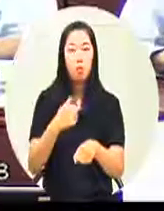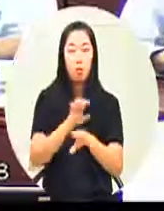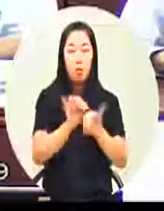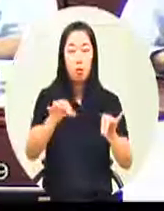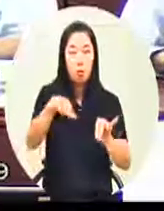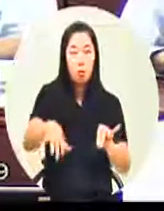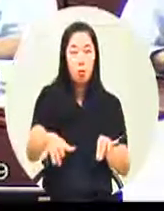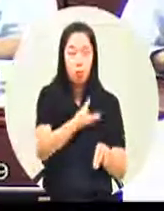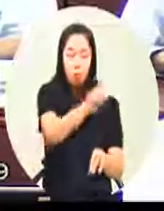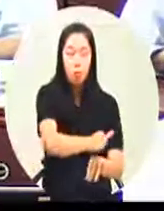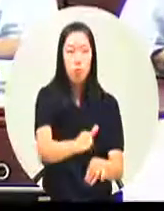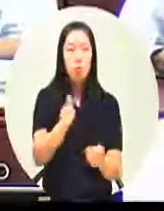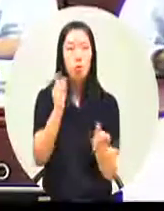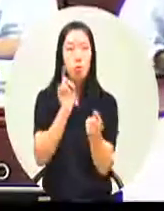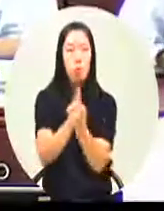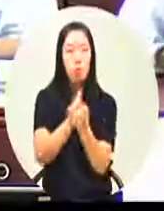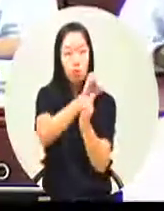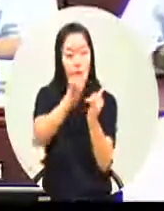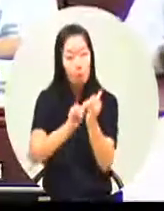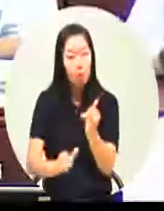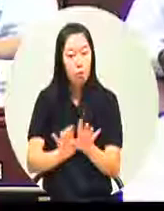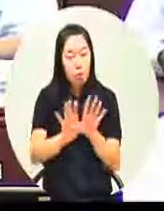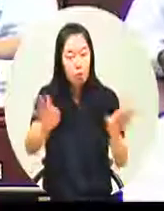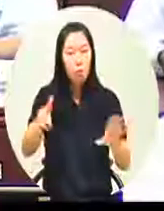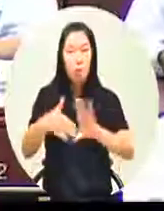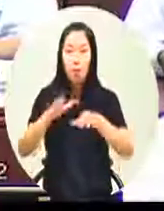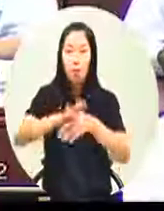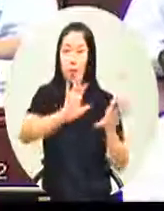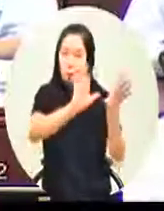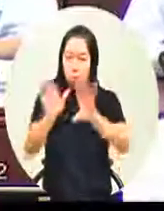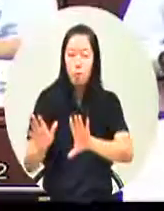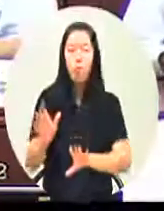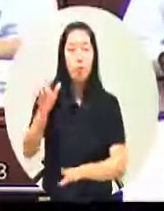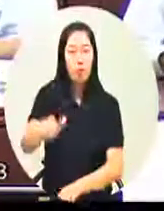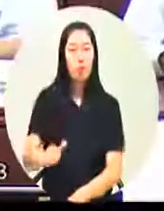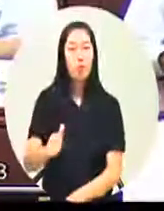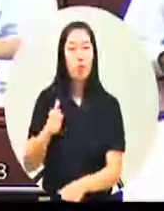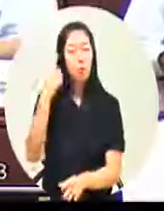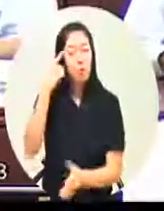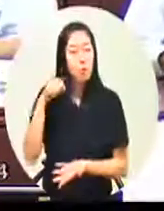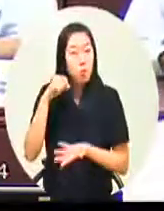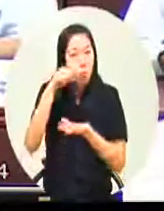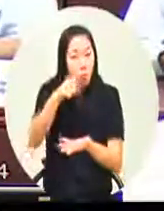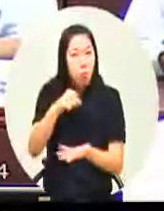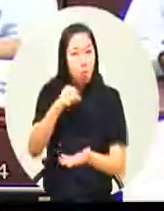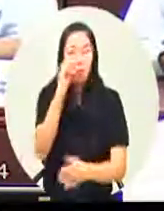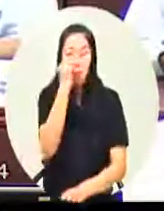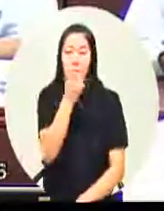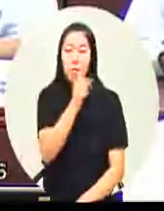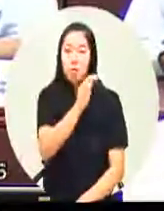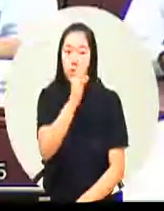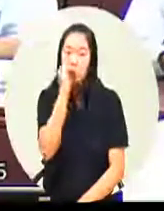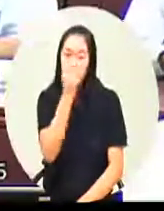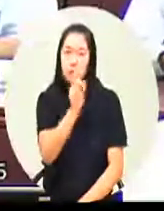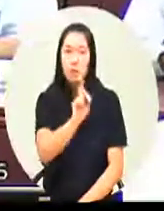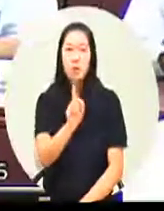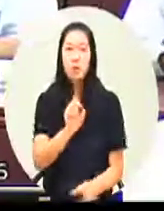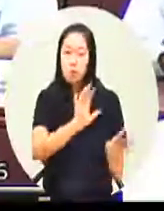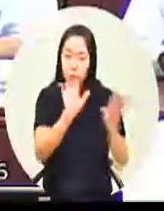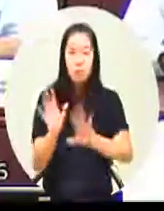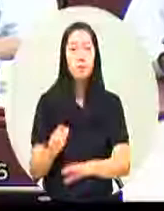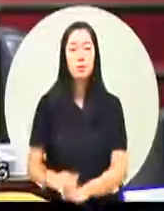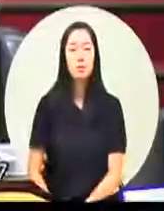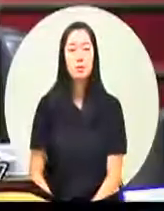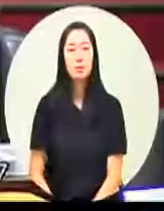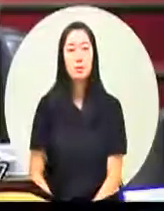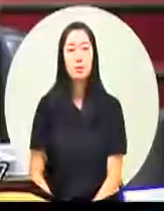悉的，对于它的历史发展跟它人文风貌熟悉的部分来提出它有特殊的地方来指定。 局长，哎，